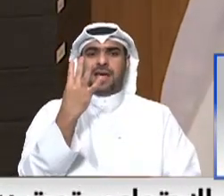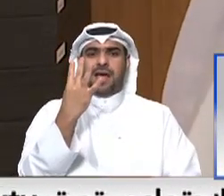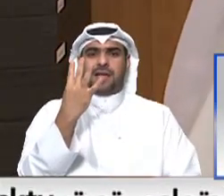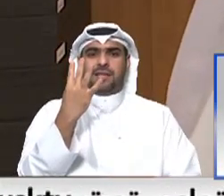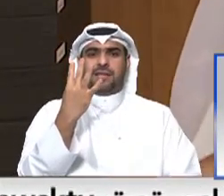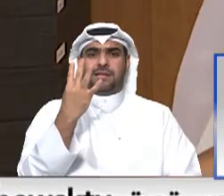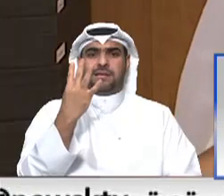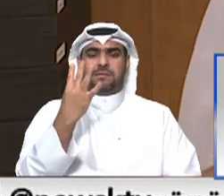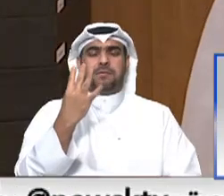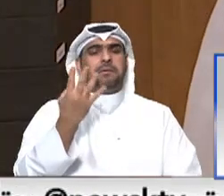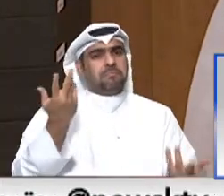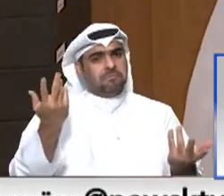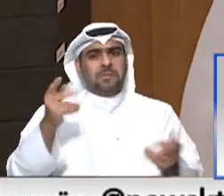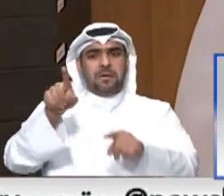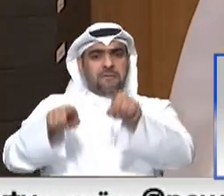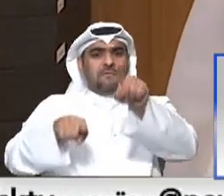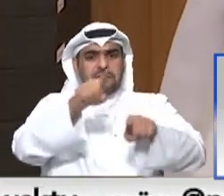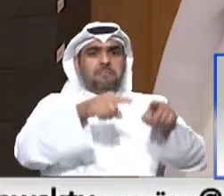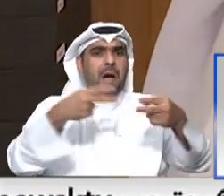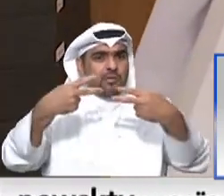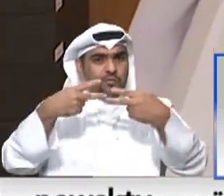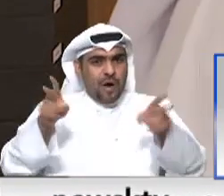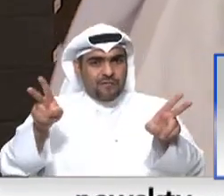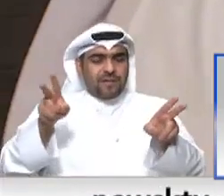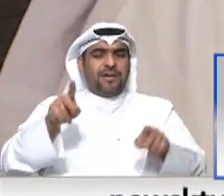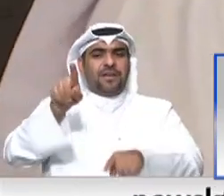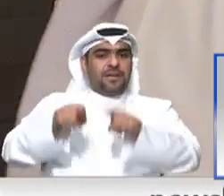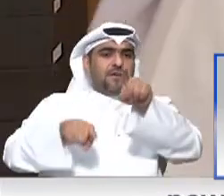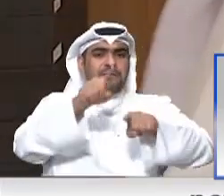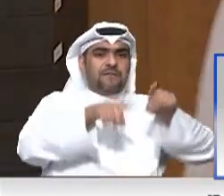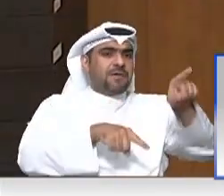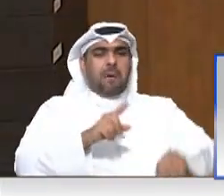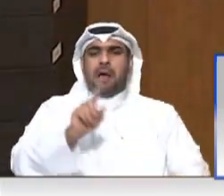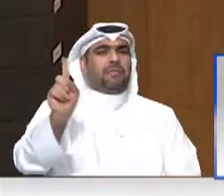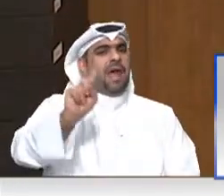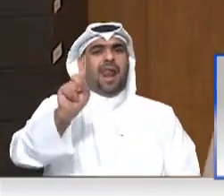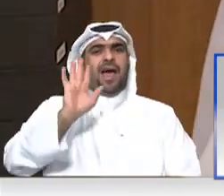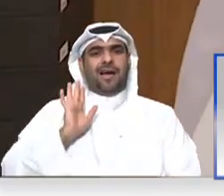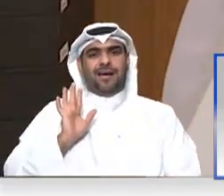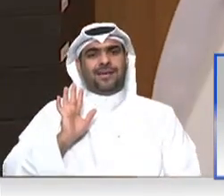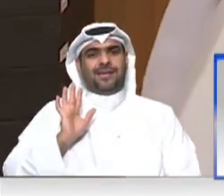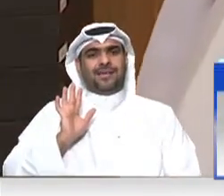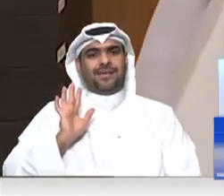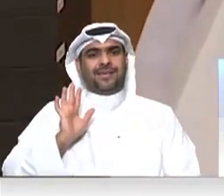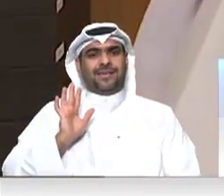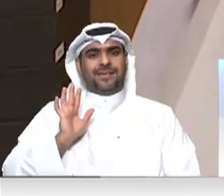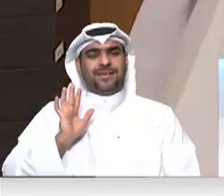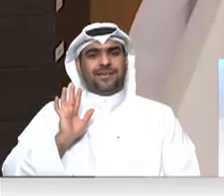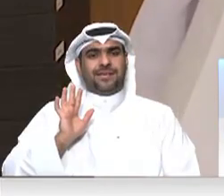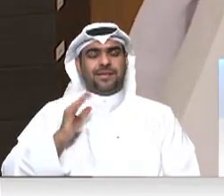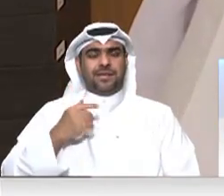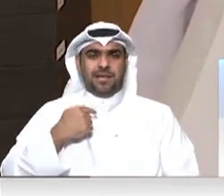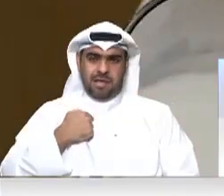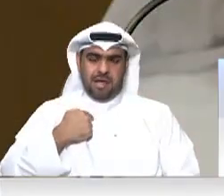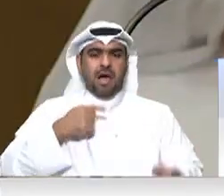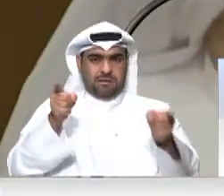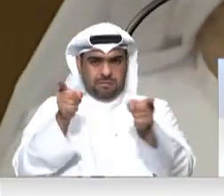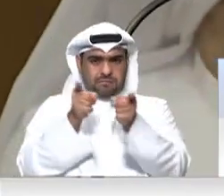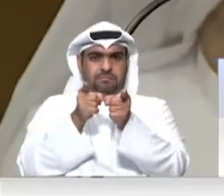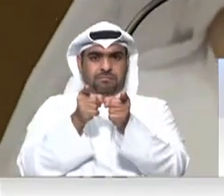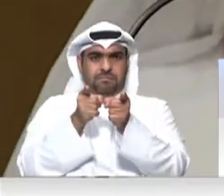ومن اتفق معنا قدمناه وسمعنا منه فكره باختصار ان نحول كل هذه الرؤيه قانون